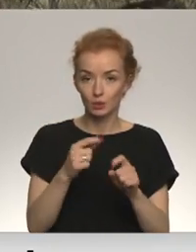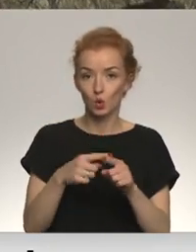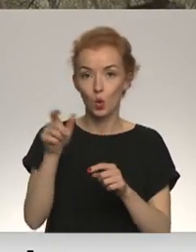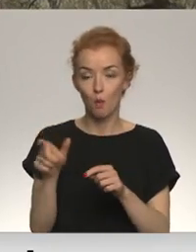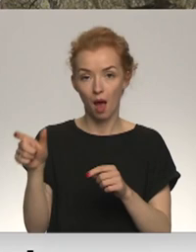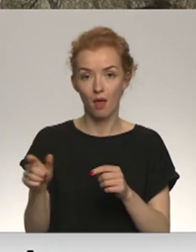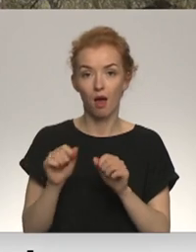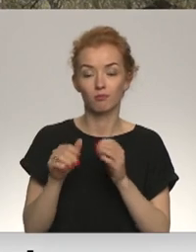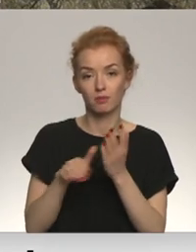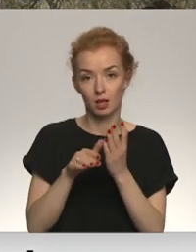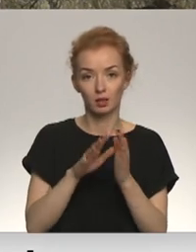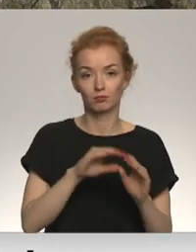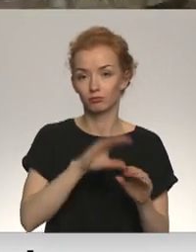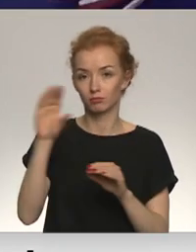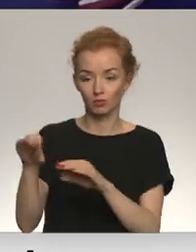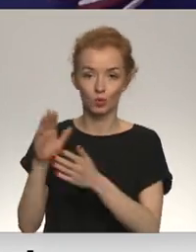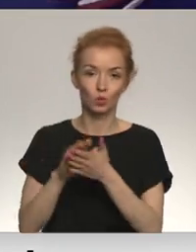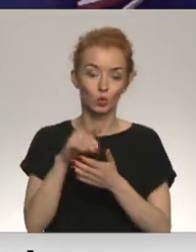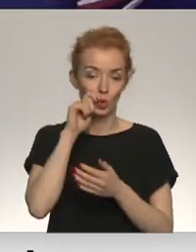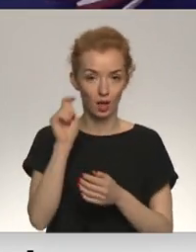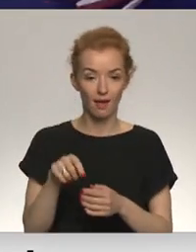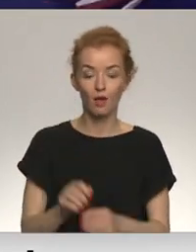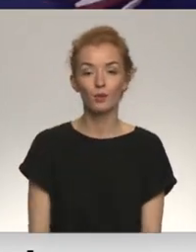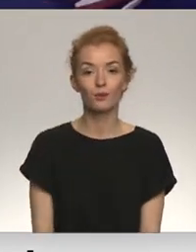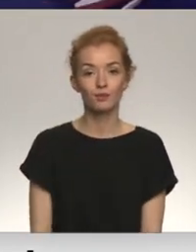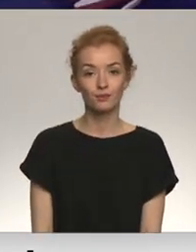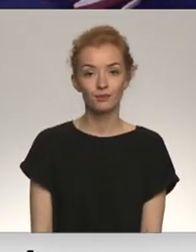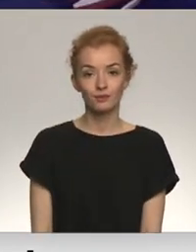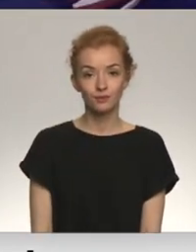palīdzība nonākusi Ukrainā. Sandra Leitāne, Andris Pāns, Vidzemes TV.